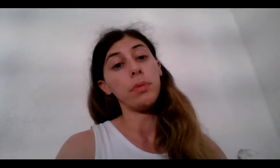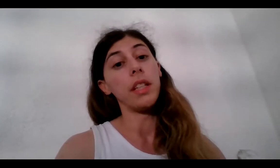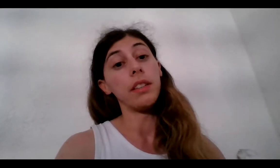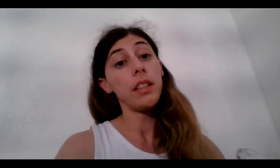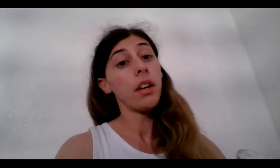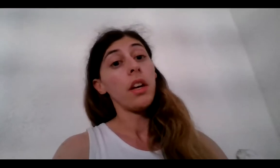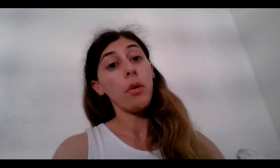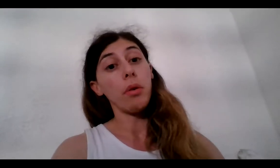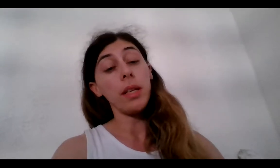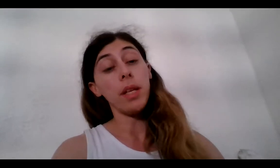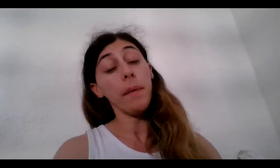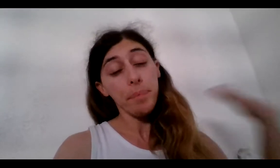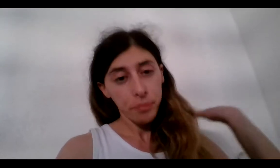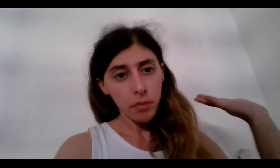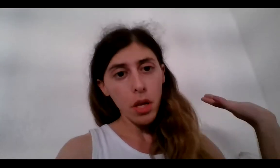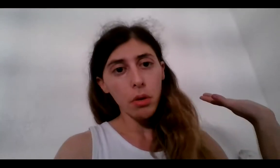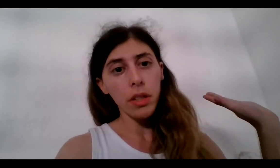d'attestation psychiatrique,